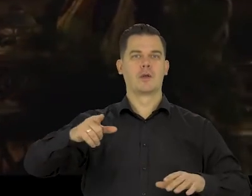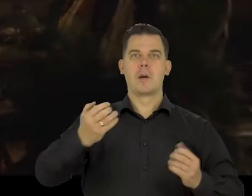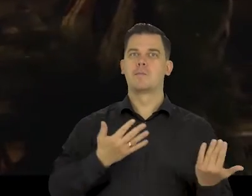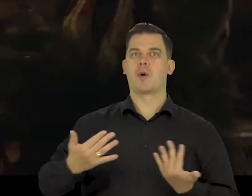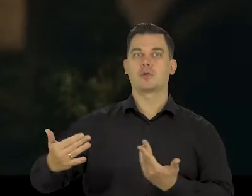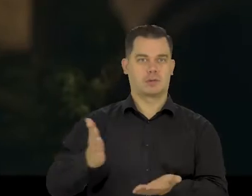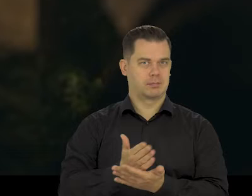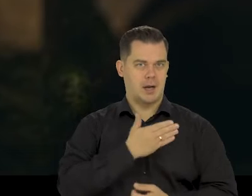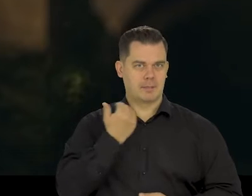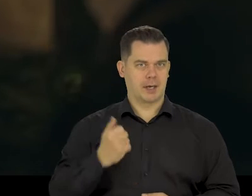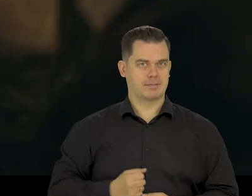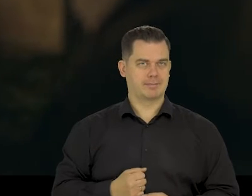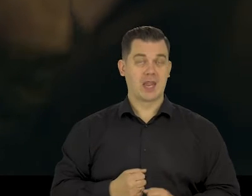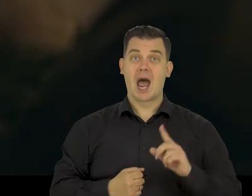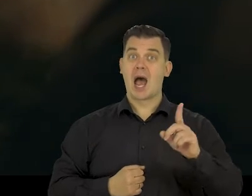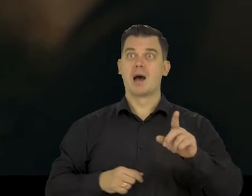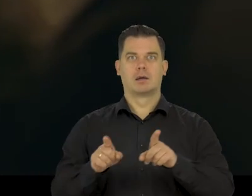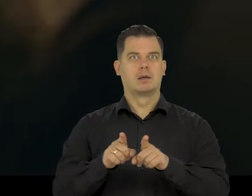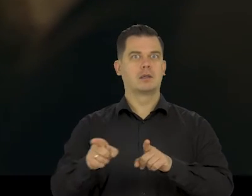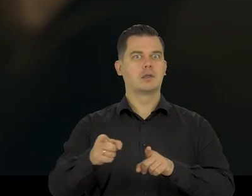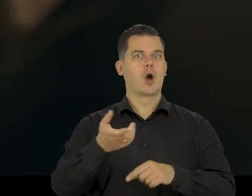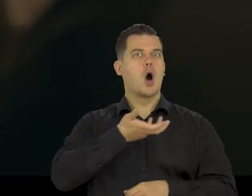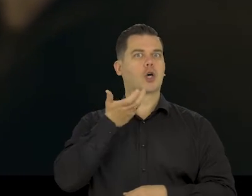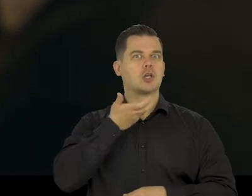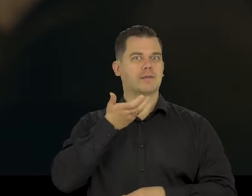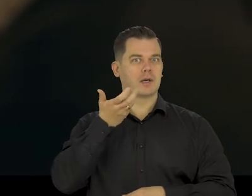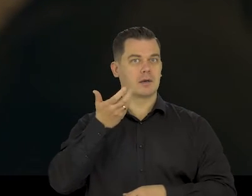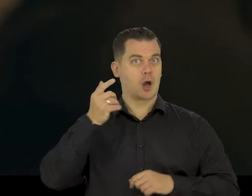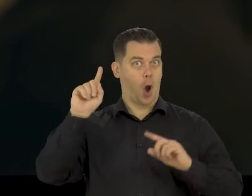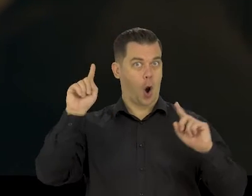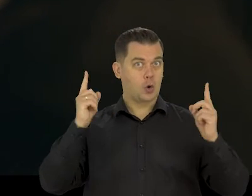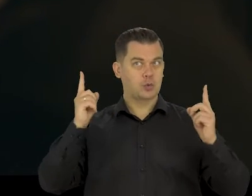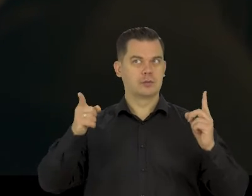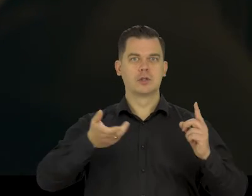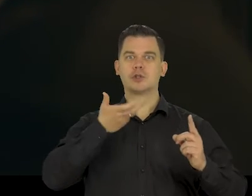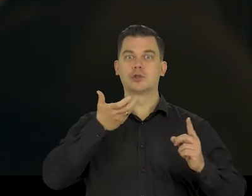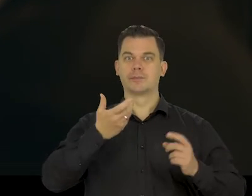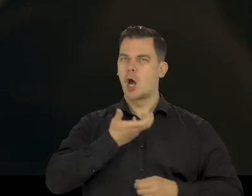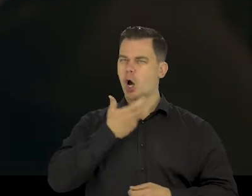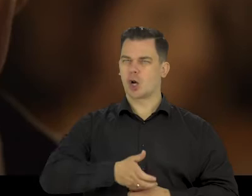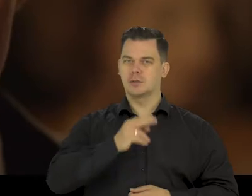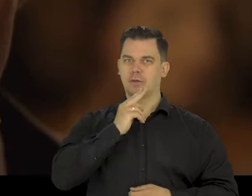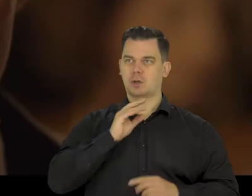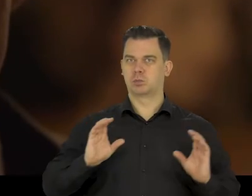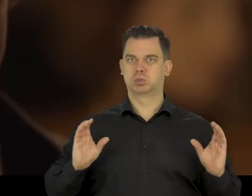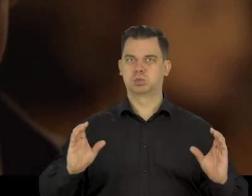pożaru. Jest też urządzenie do ogrzewania oranżerii za pomocą gorącej